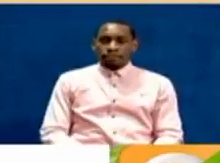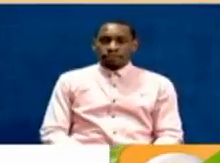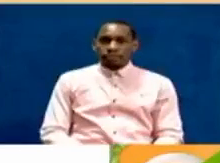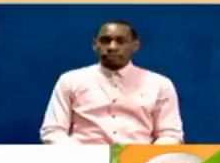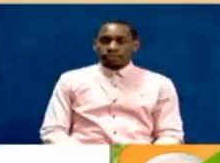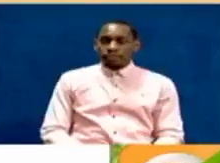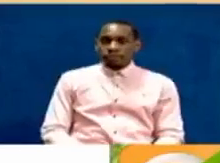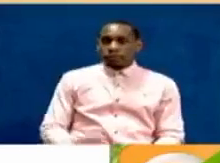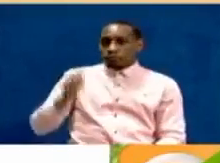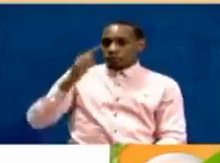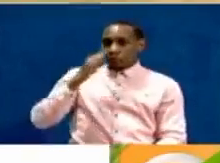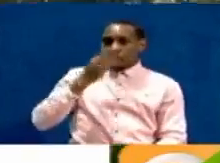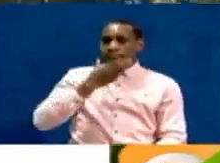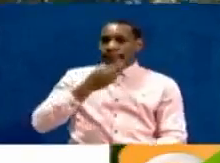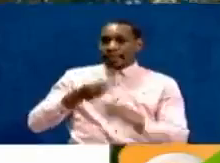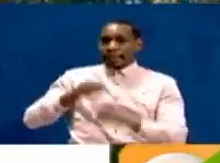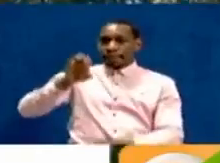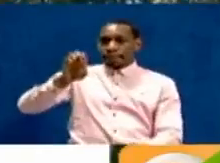Ndiyo makazi ya mzee Eric Seurei,